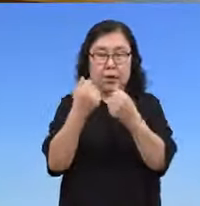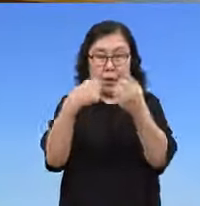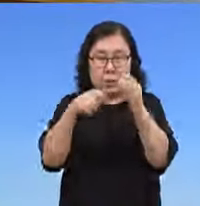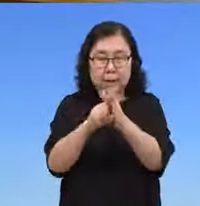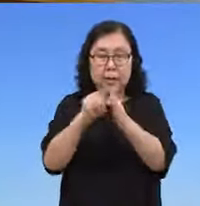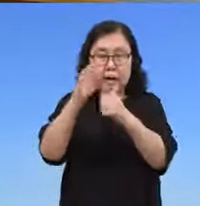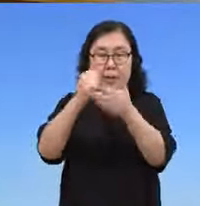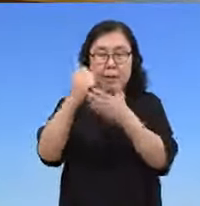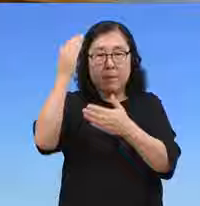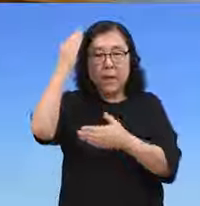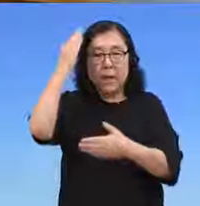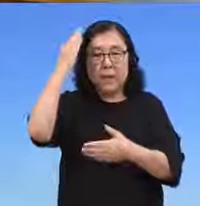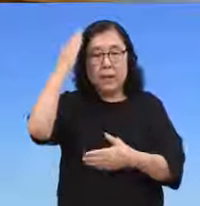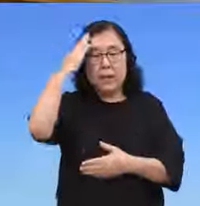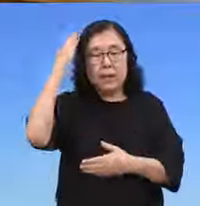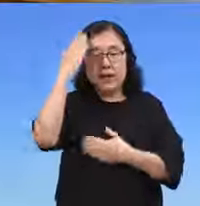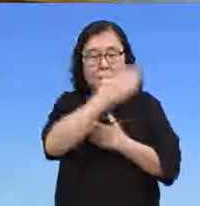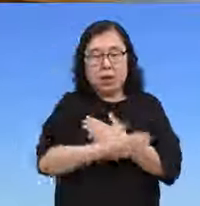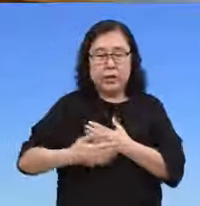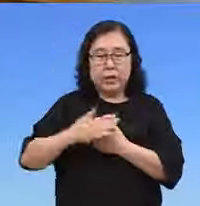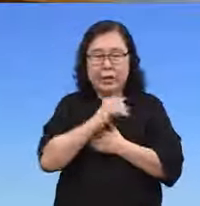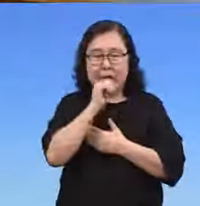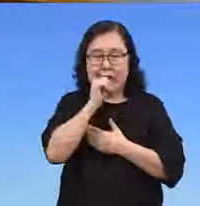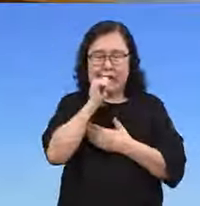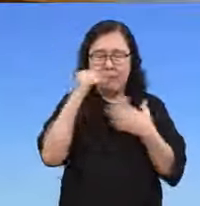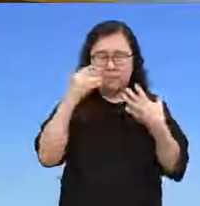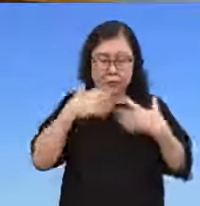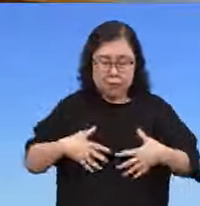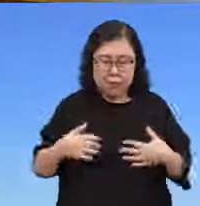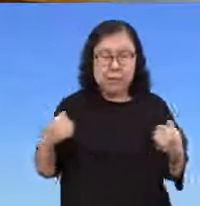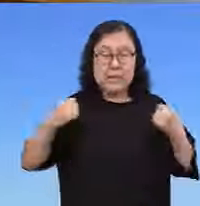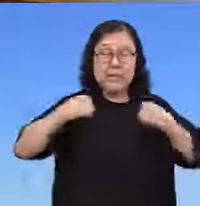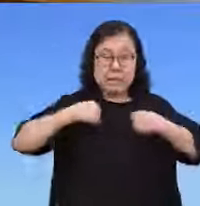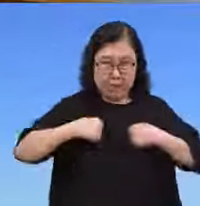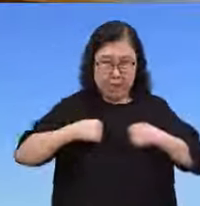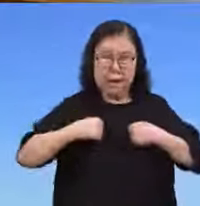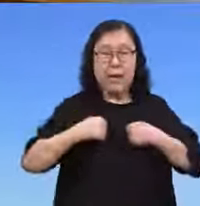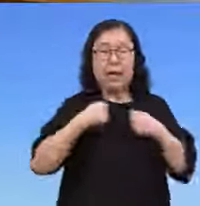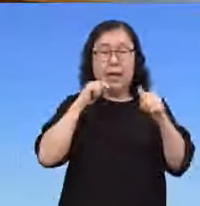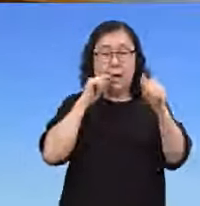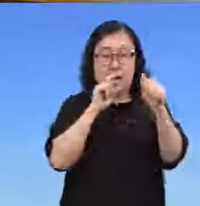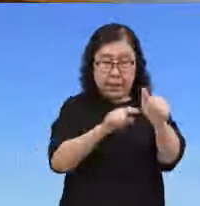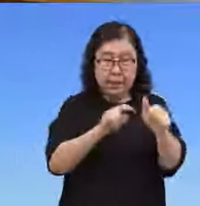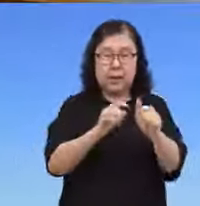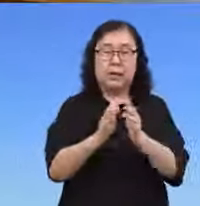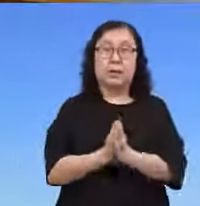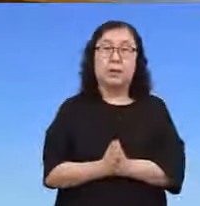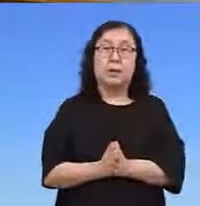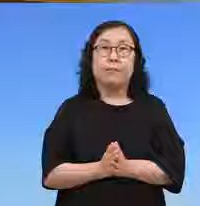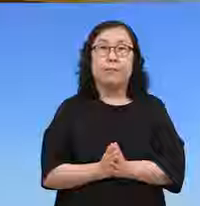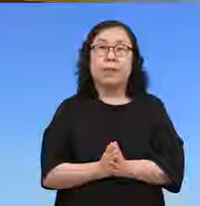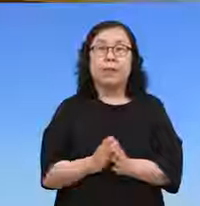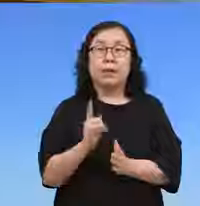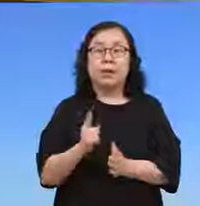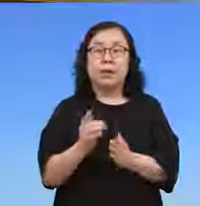하나님의 전신갑주를 입어라. 저는 이 말씀을 묵상하는데요, 마치 그 칼럼에 나오는